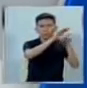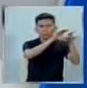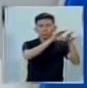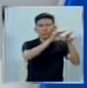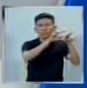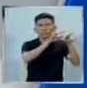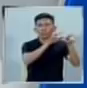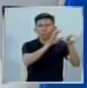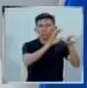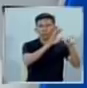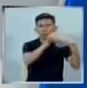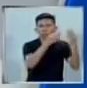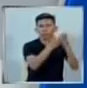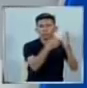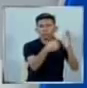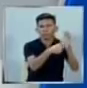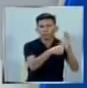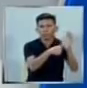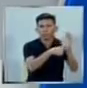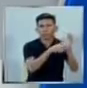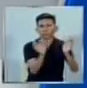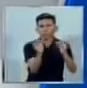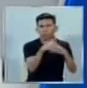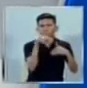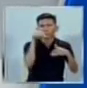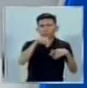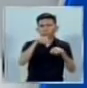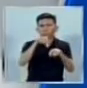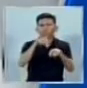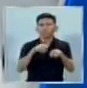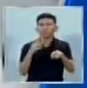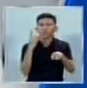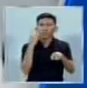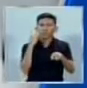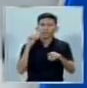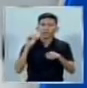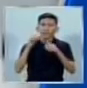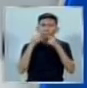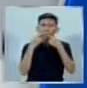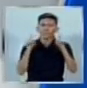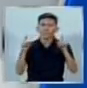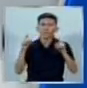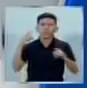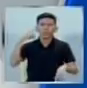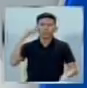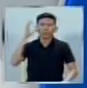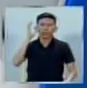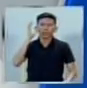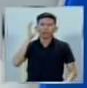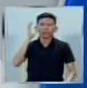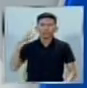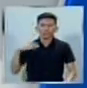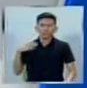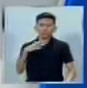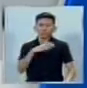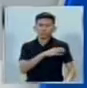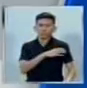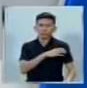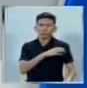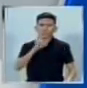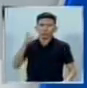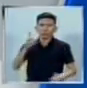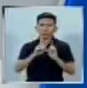yon. Bali, hindi pa nadadagdagan yung mga naiproklama dito. Kanina ay naiproklama si Precious Castello sa pagka-kongresista ng 2nd District ng Quezon City